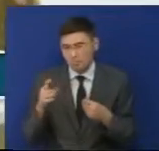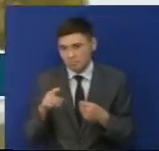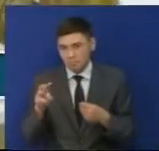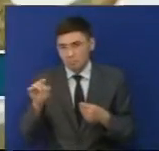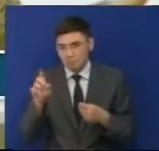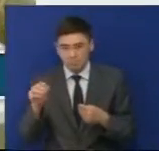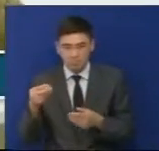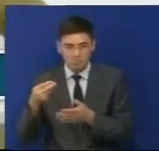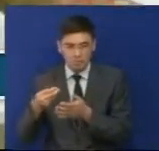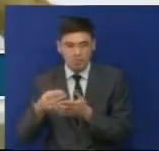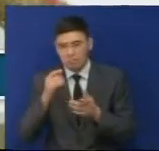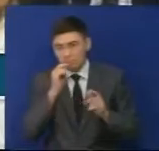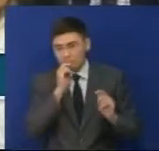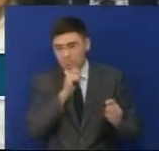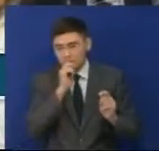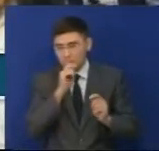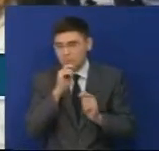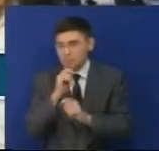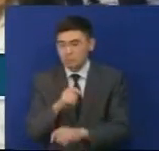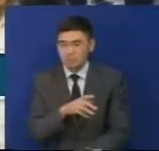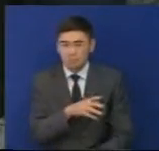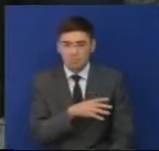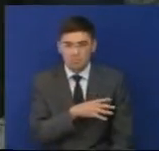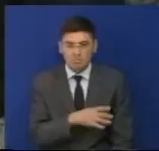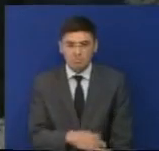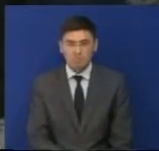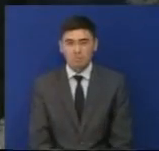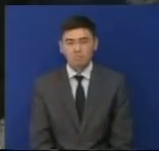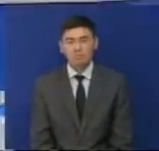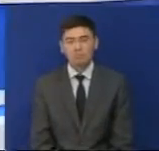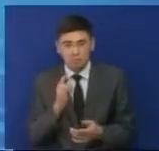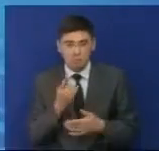бағалы сыйлықтар тарту етілді. Гүлназ Қаукен, Ержан Мағзумов, Семей телеарнасы.